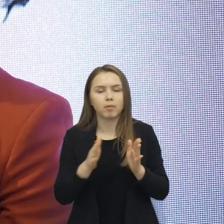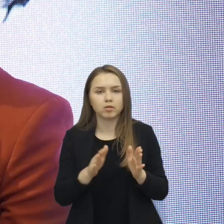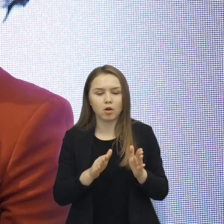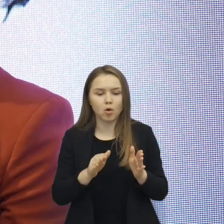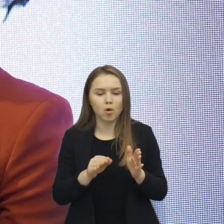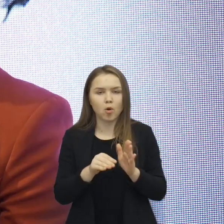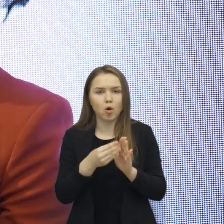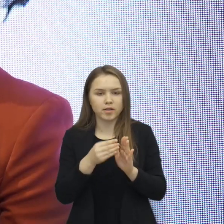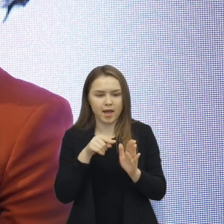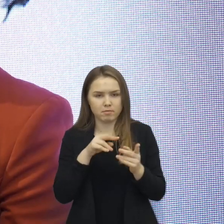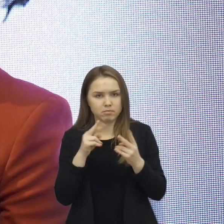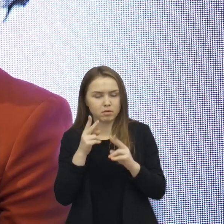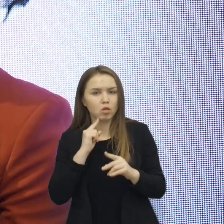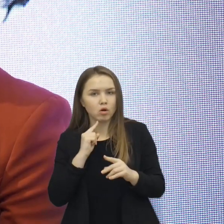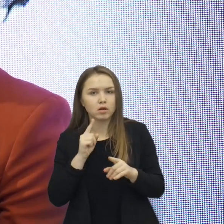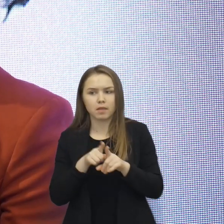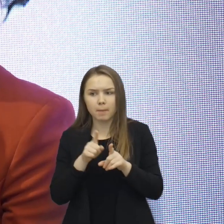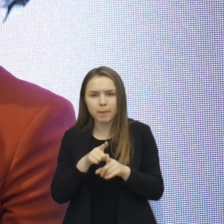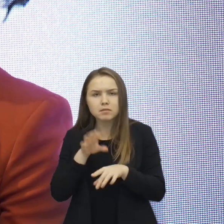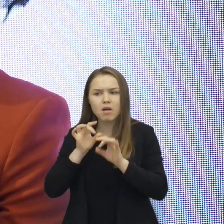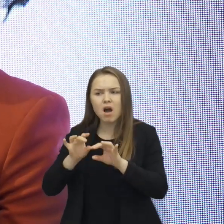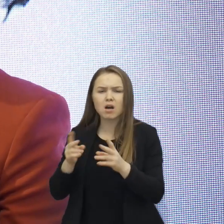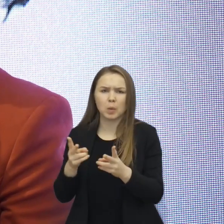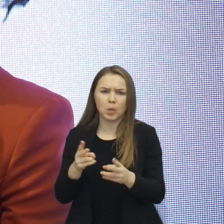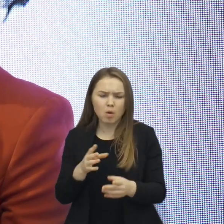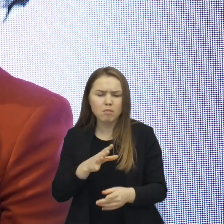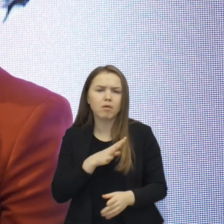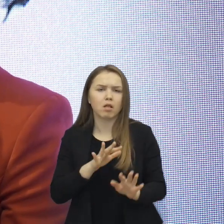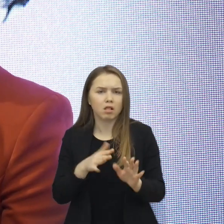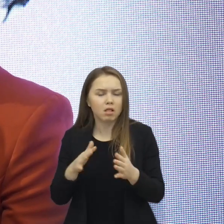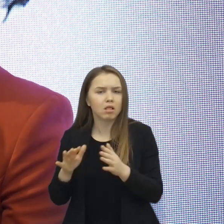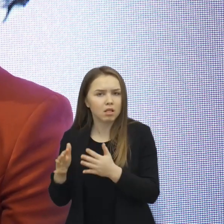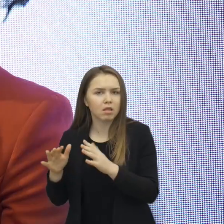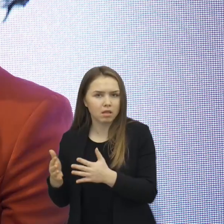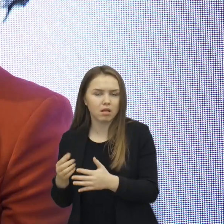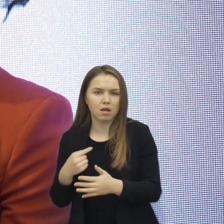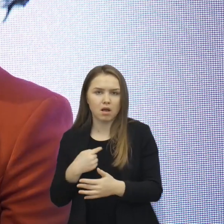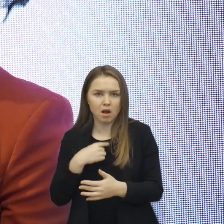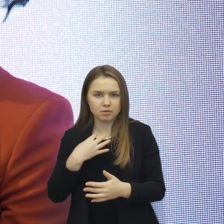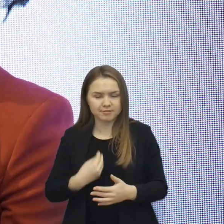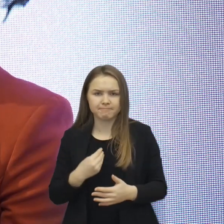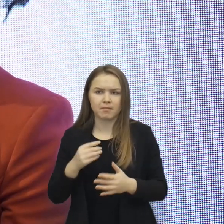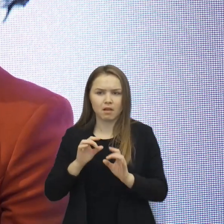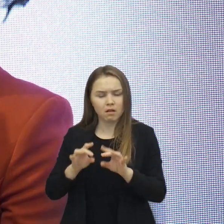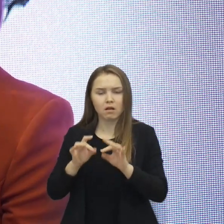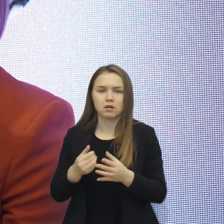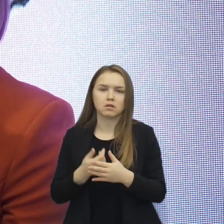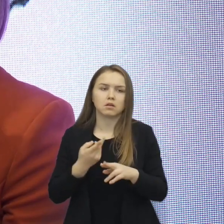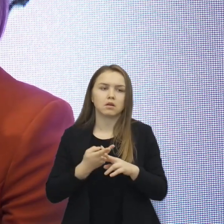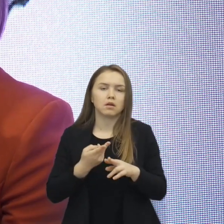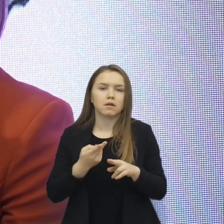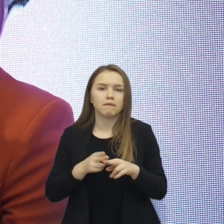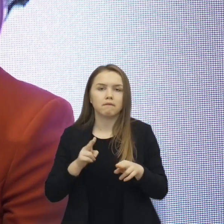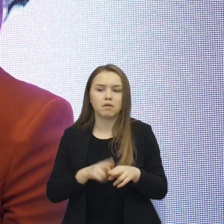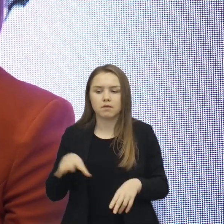kortelę, vėl reikia sakyti, kad aš keičiau lytį. Vyko tas ir tas, taip ir taip. Ir taip realiai einant per kiekvieną įstaigą, kuri turi kažkokius